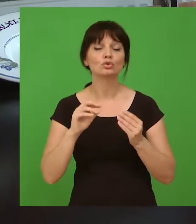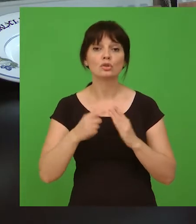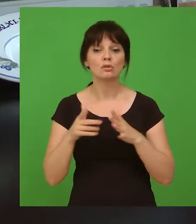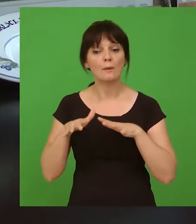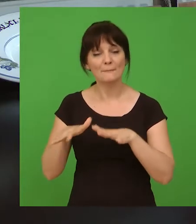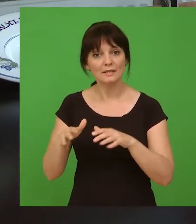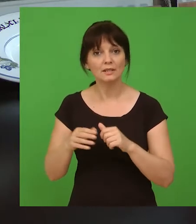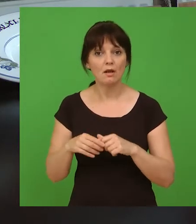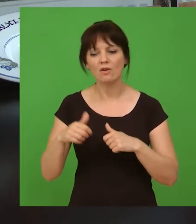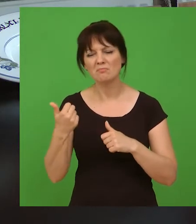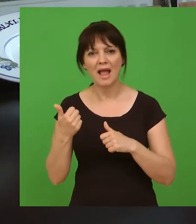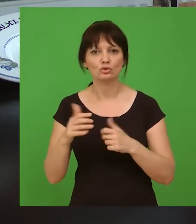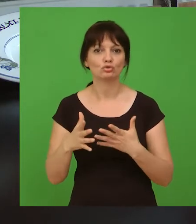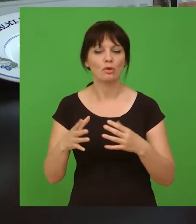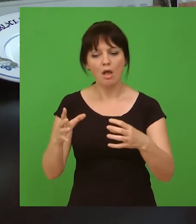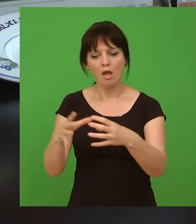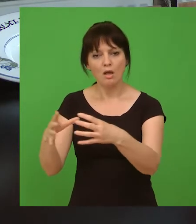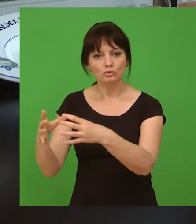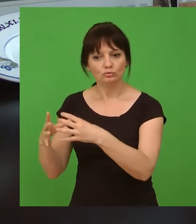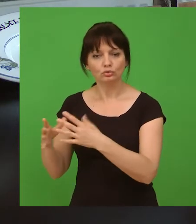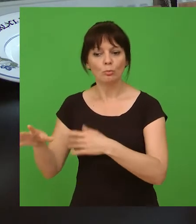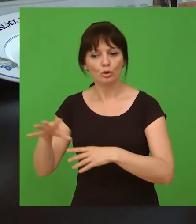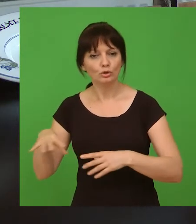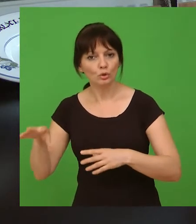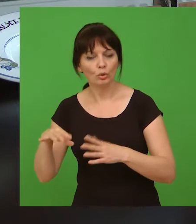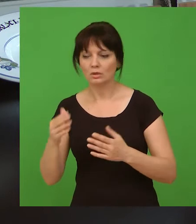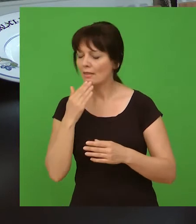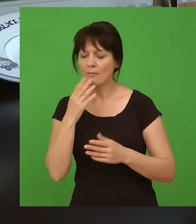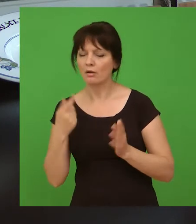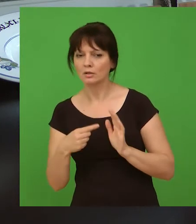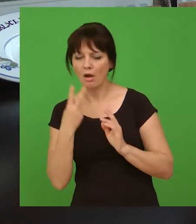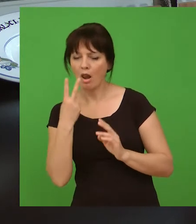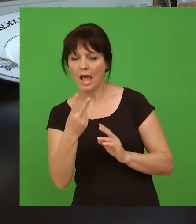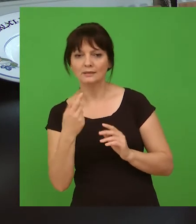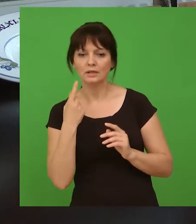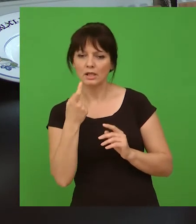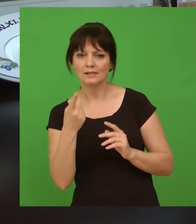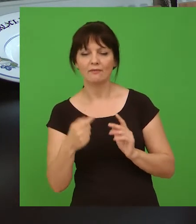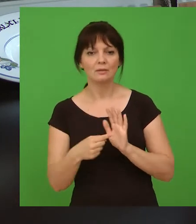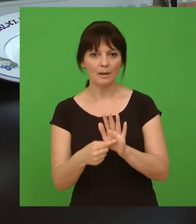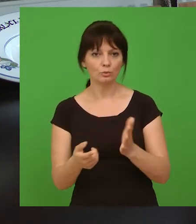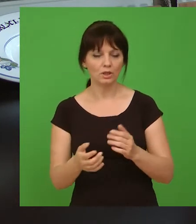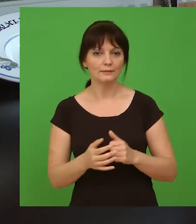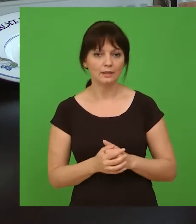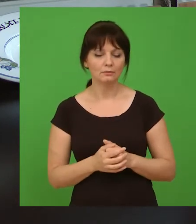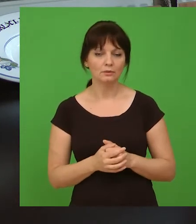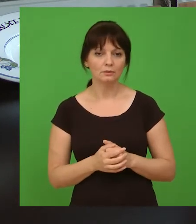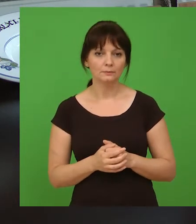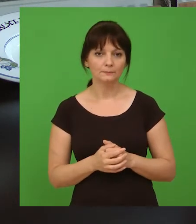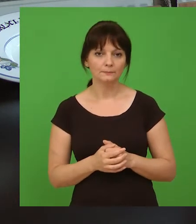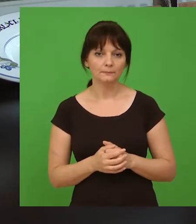média, akár más egyéb körök nem akarnak látni vagy láttatni. Hogy